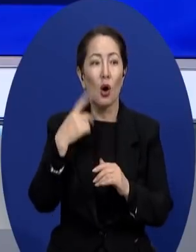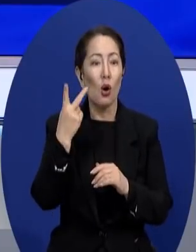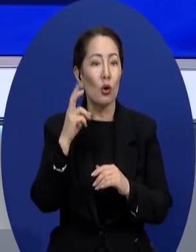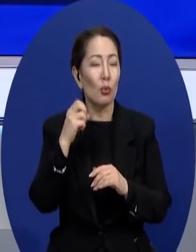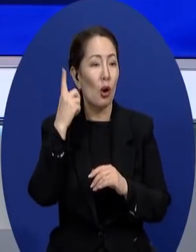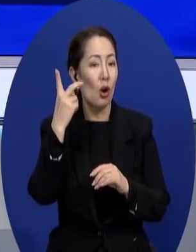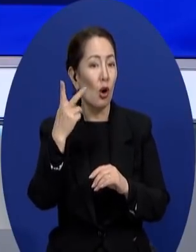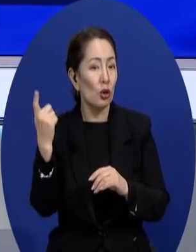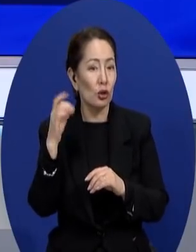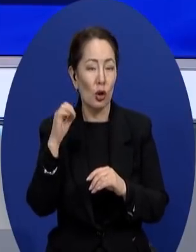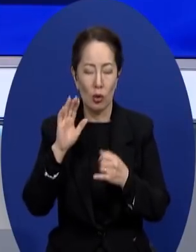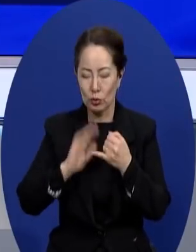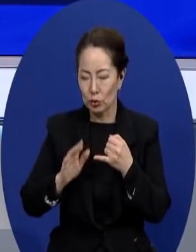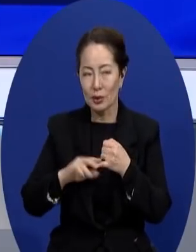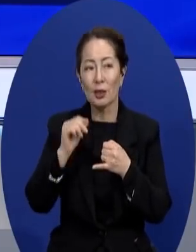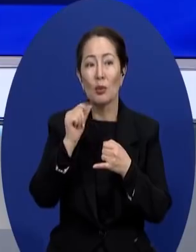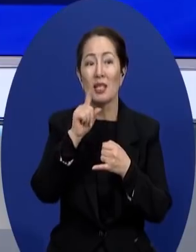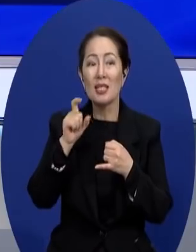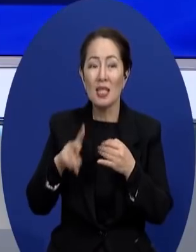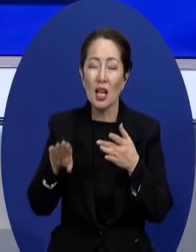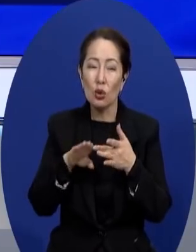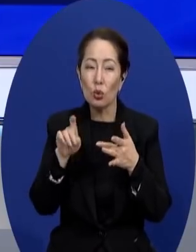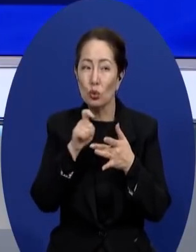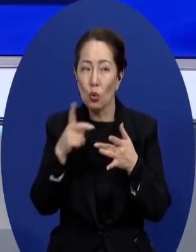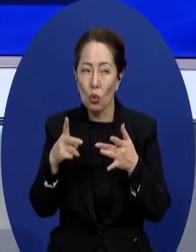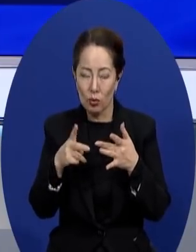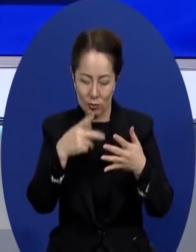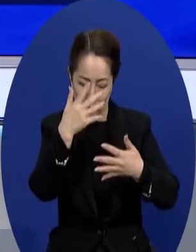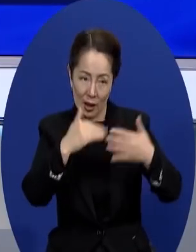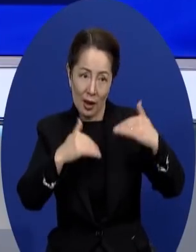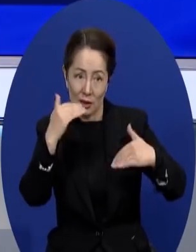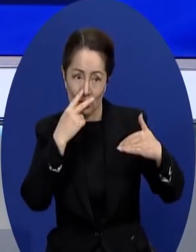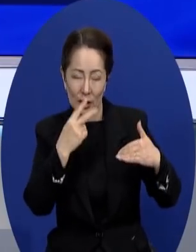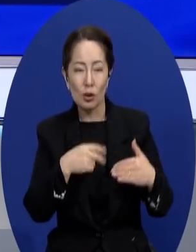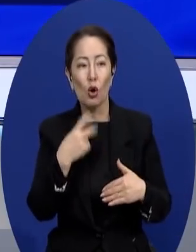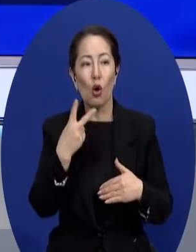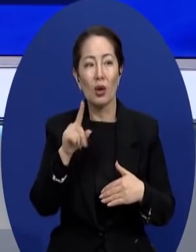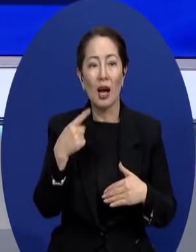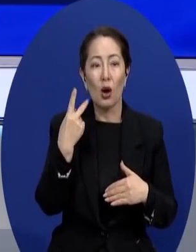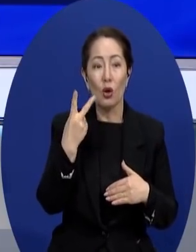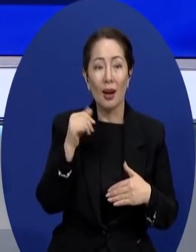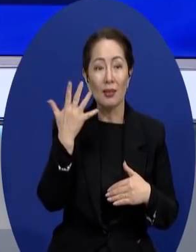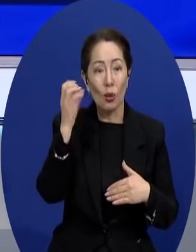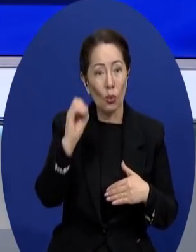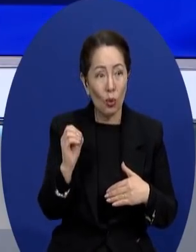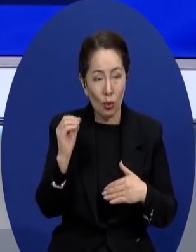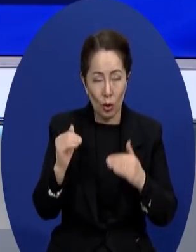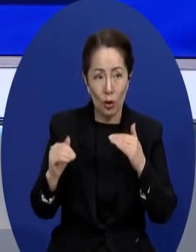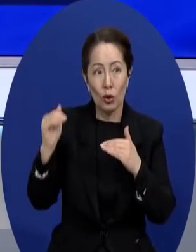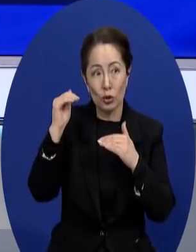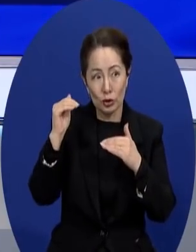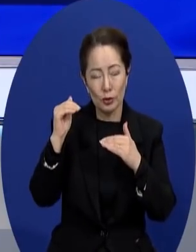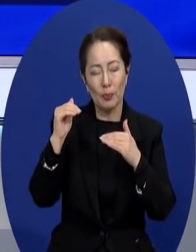2021 оны эцсийн байдлаар зээлийн дундаж хүү стратеги батлсан мөн үеийгтэй харьцуулахад 2.5 орчим хувиар, за өнгөрсөн оны мөн